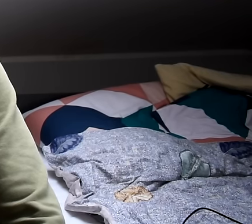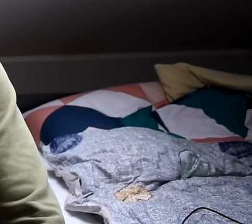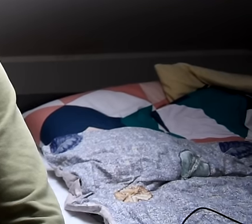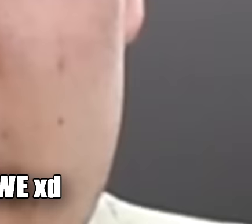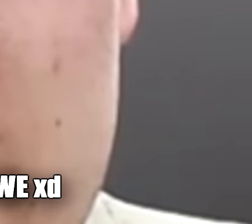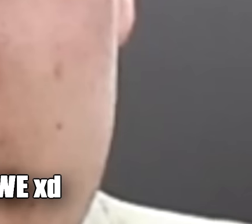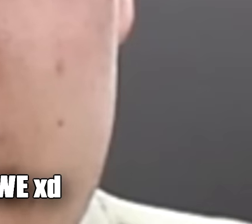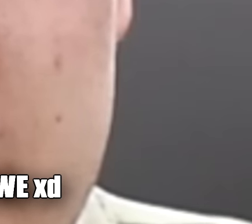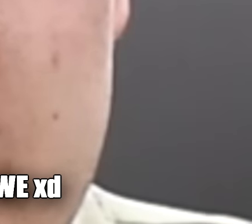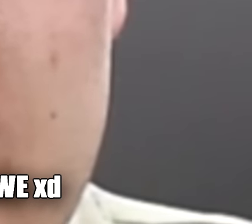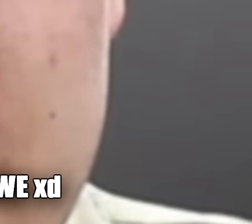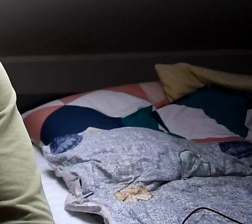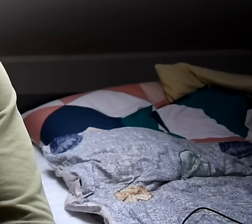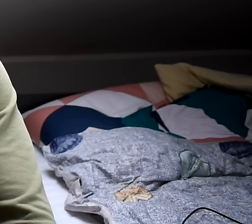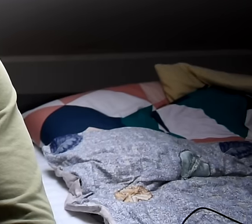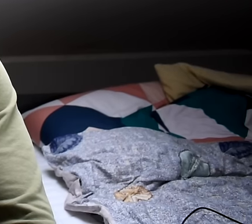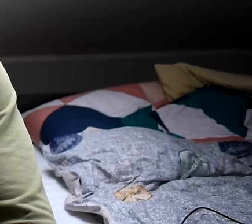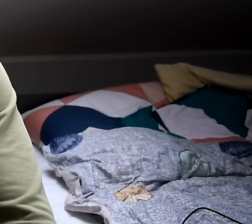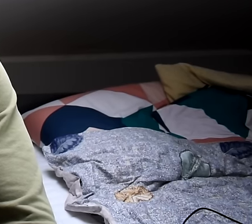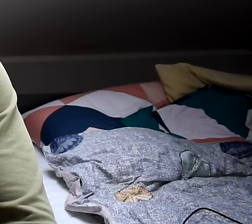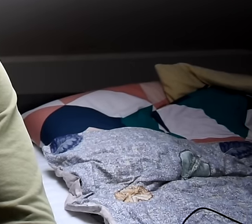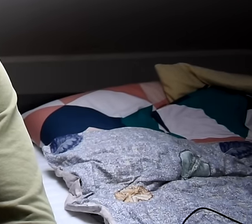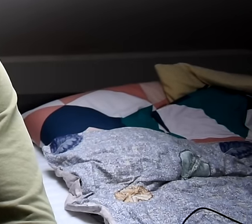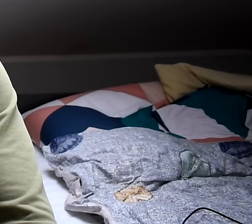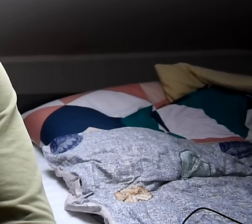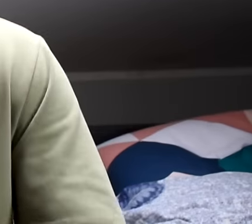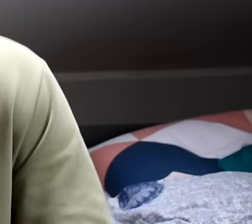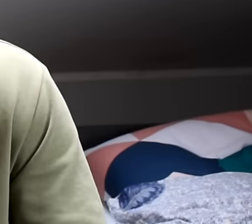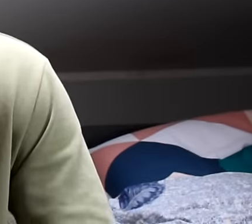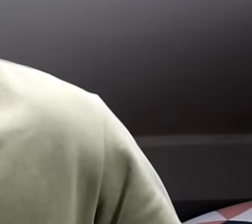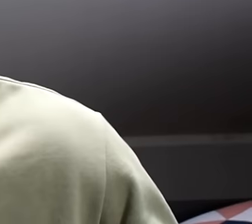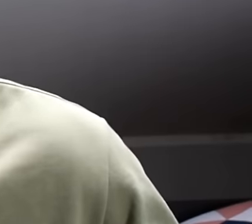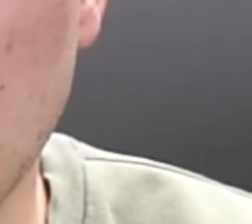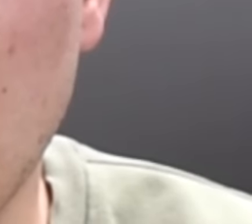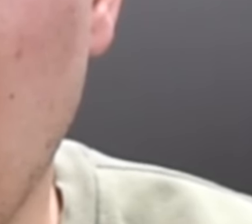budzenie wyglądało. Wykupił jej patelnią i tyle.